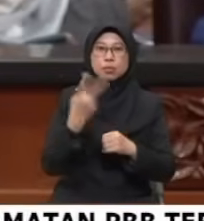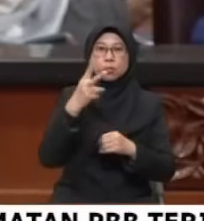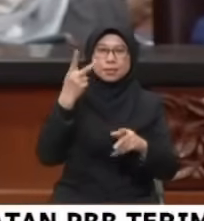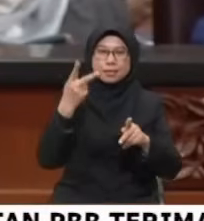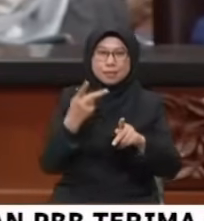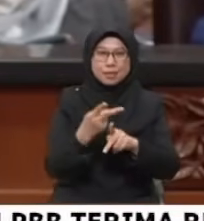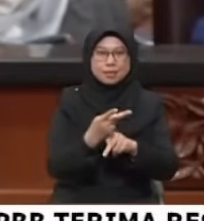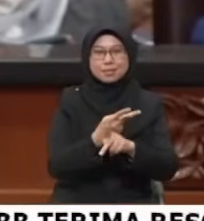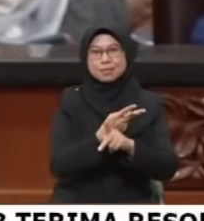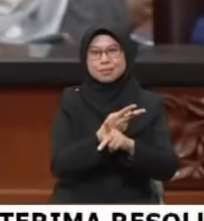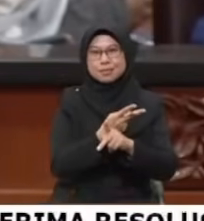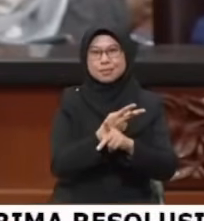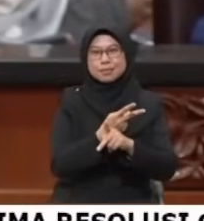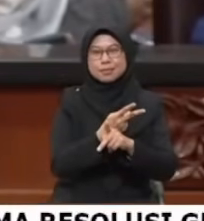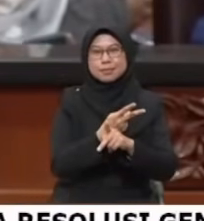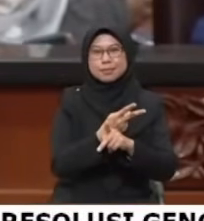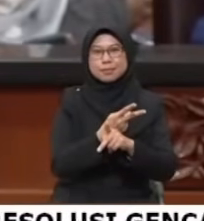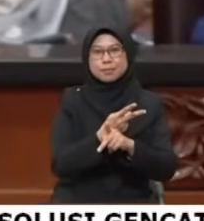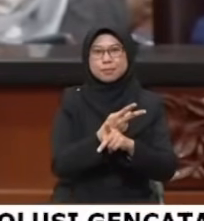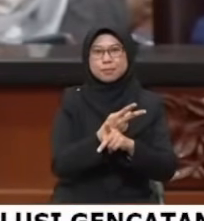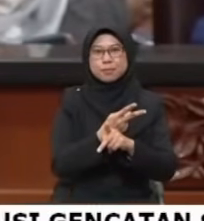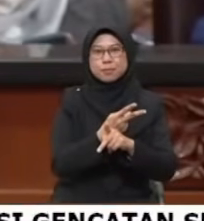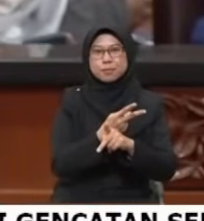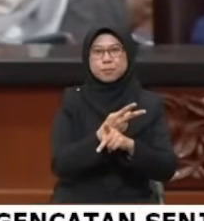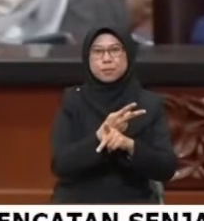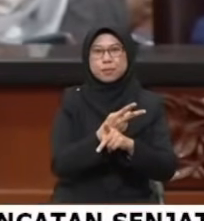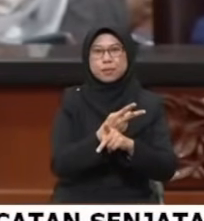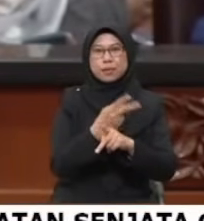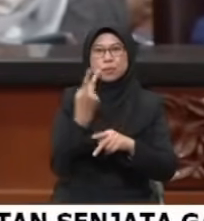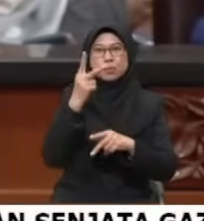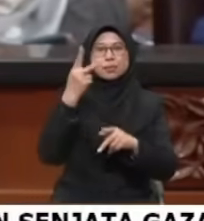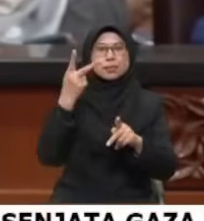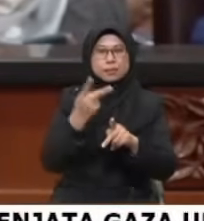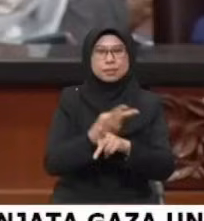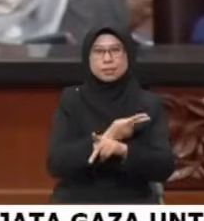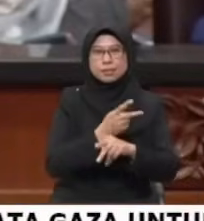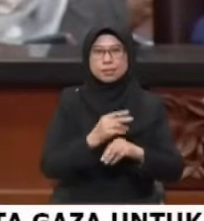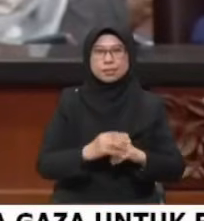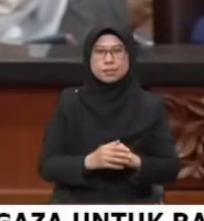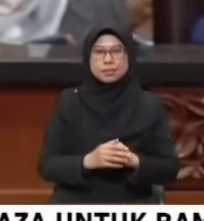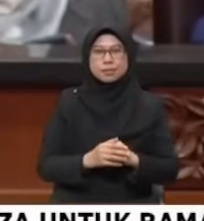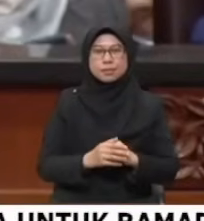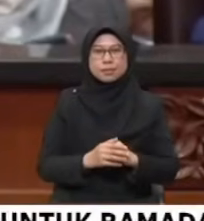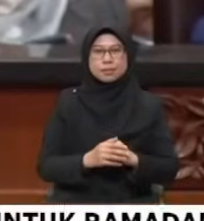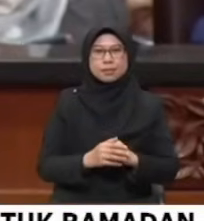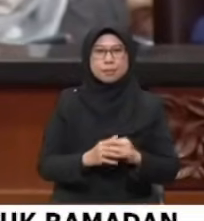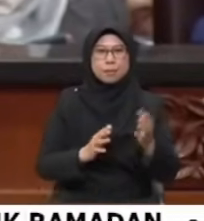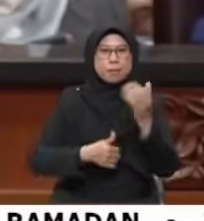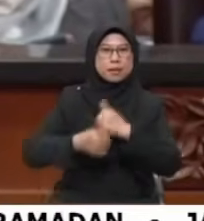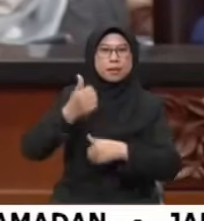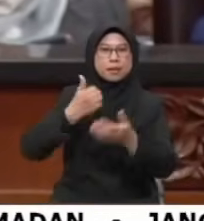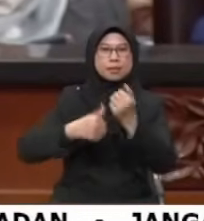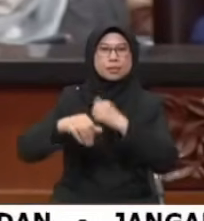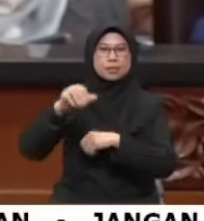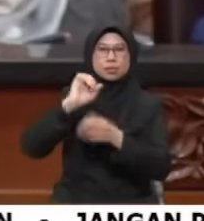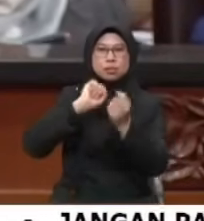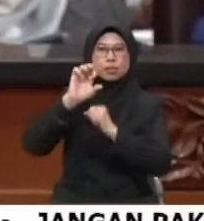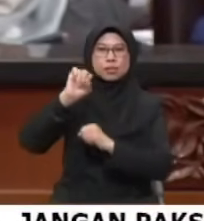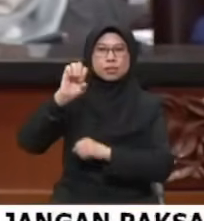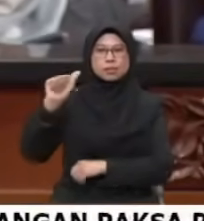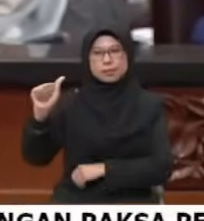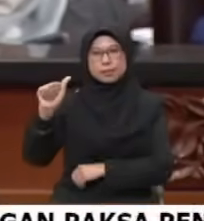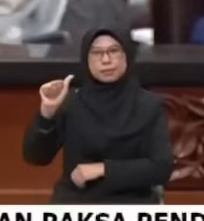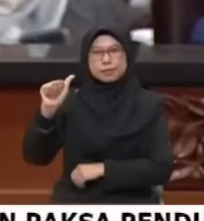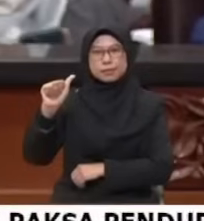kali merupakan 12 kali metalis di se gim pencapaian